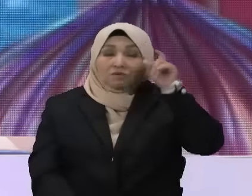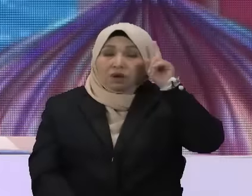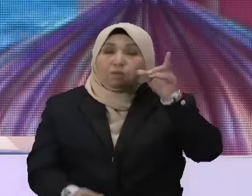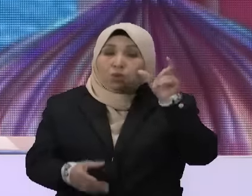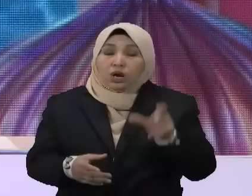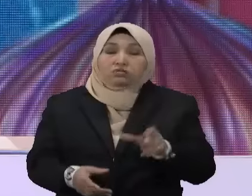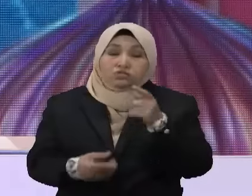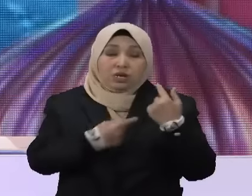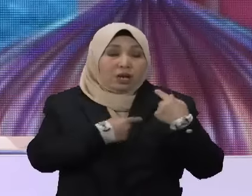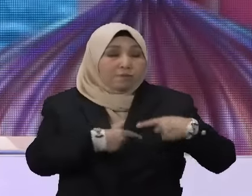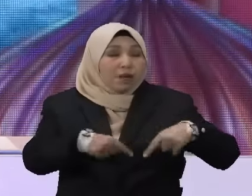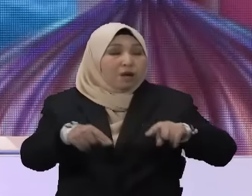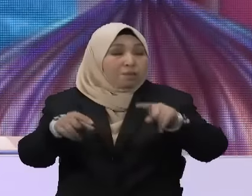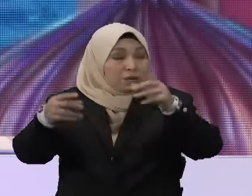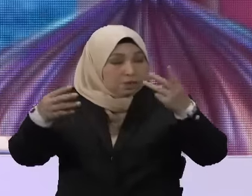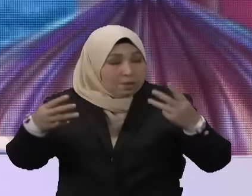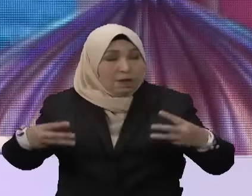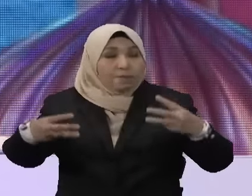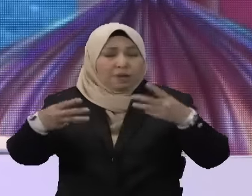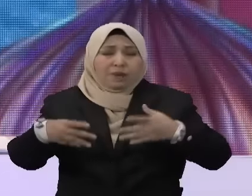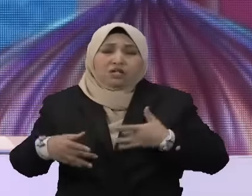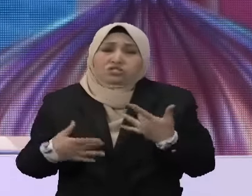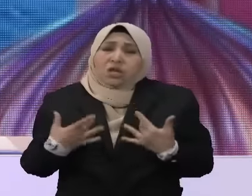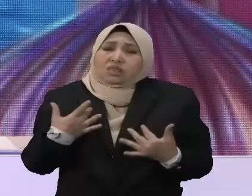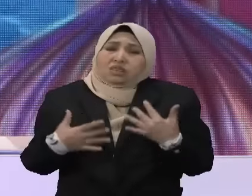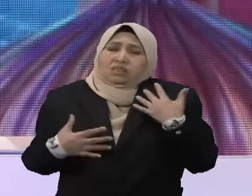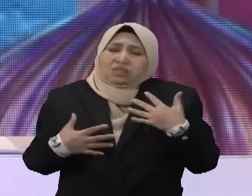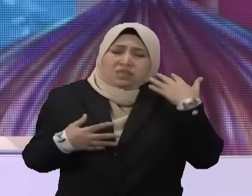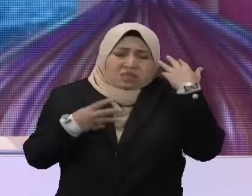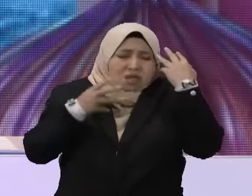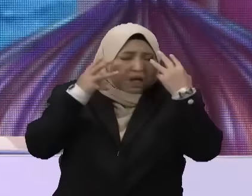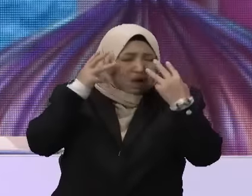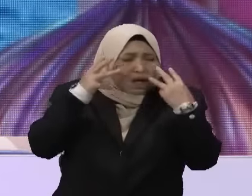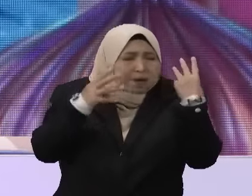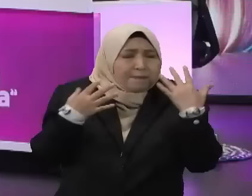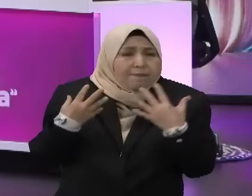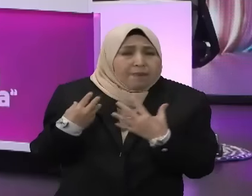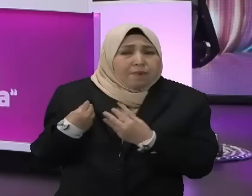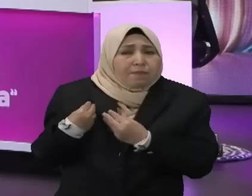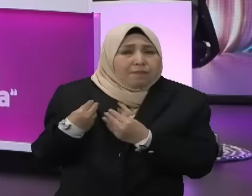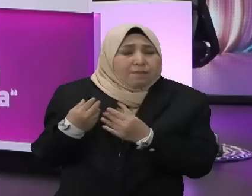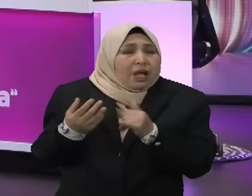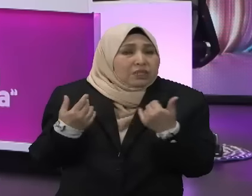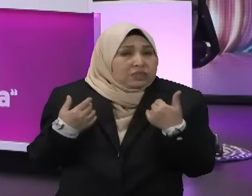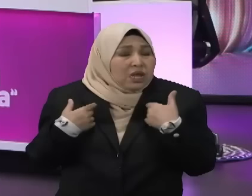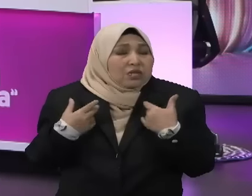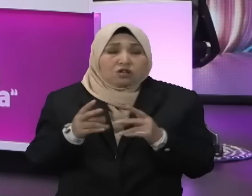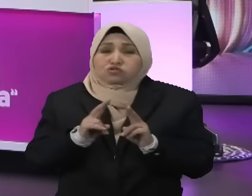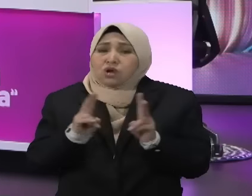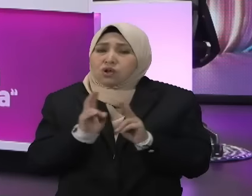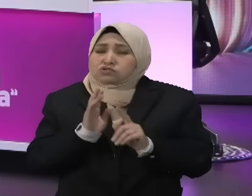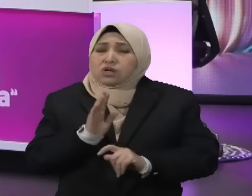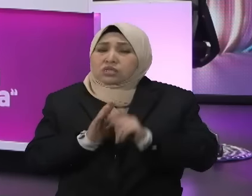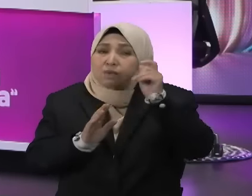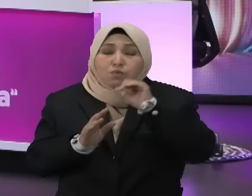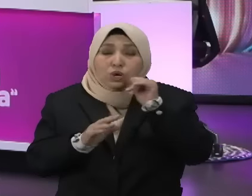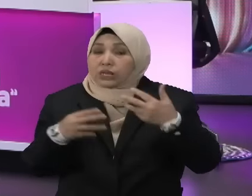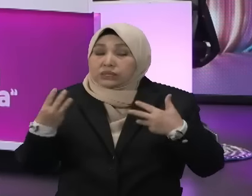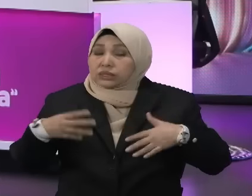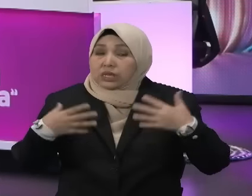nak berperang. Jadi perasaan takut, perasaan gusar, perasaan gemetar itu ada, yang sangat-sangat tinggi. Ini bukan takut